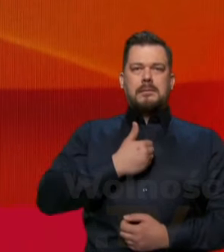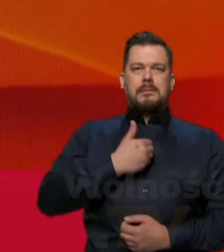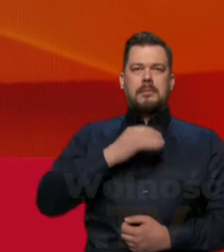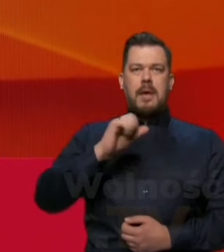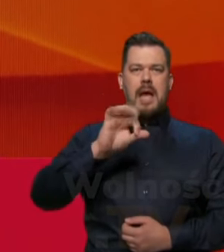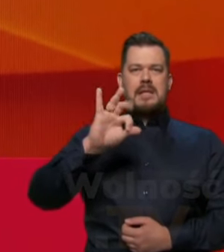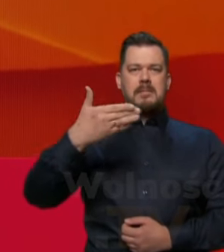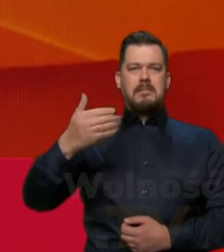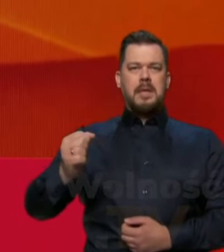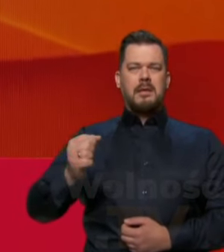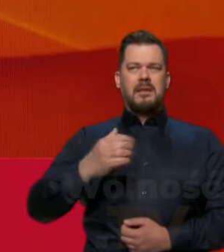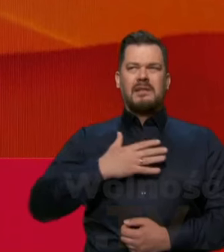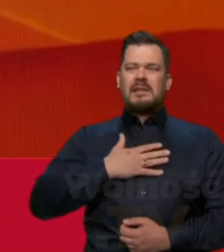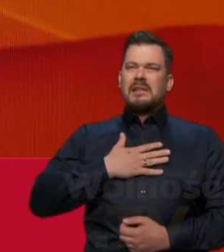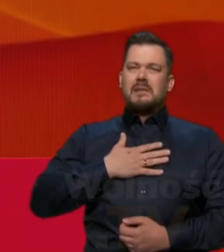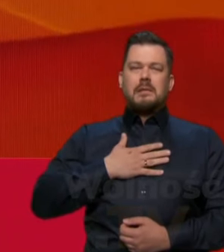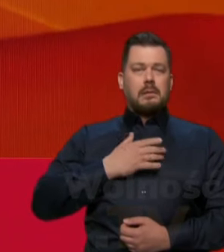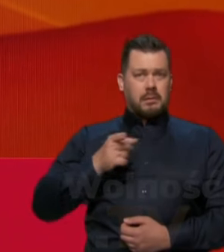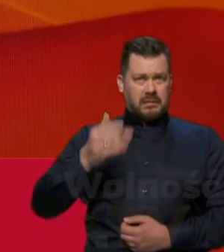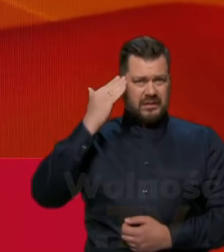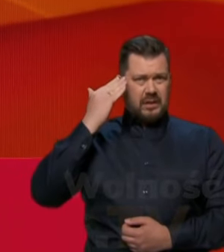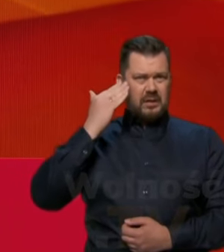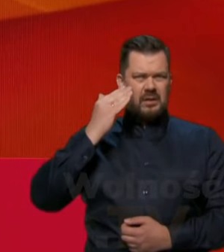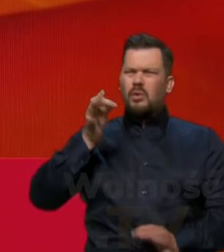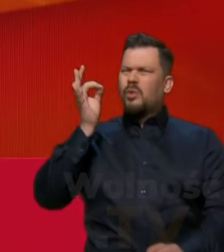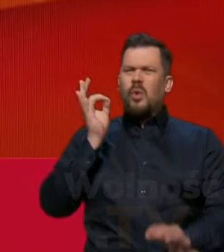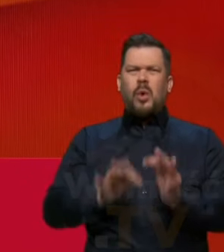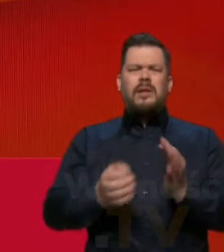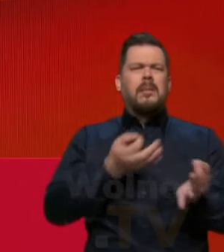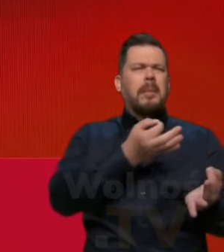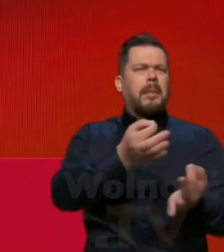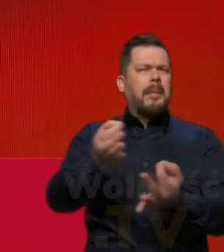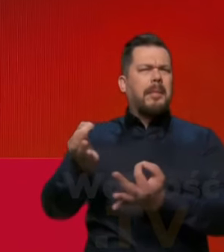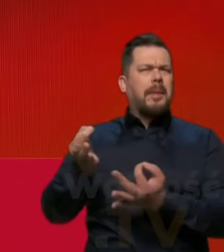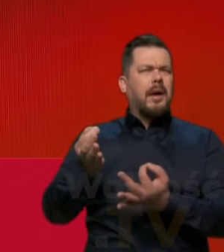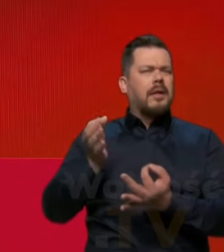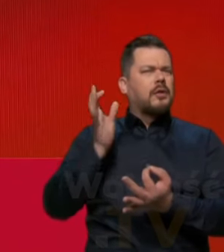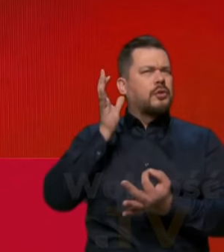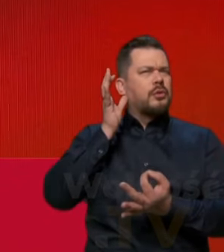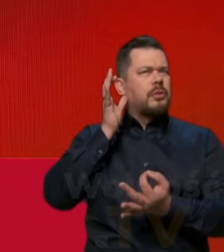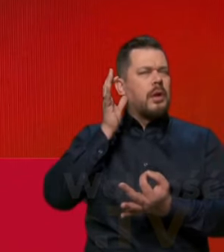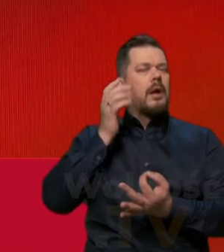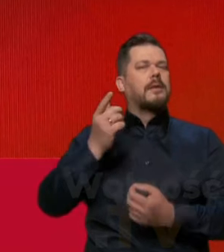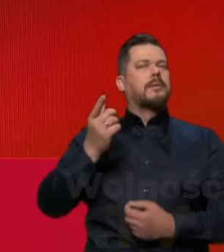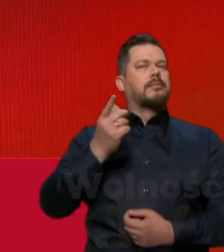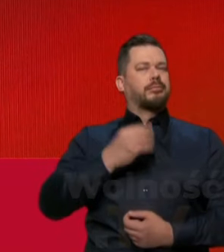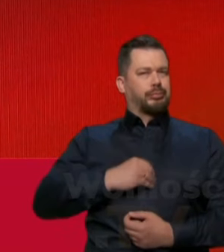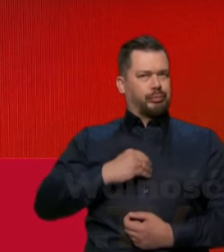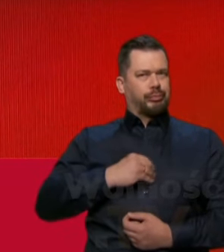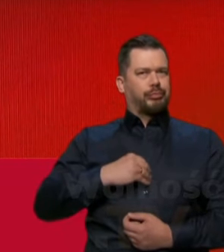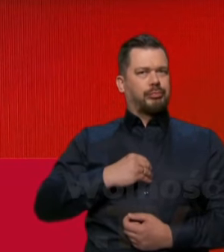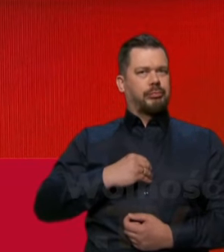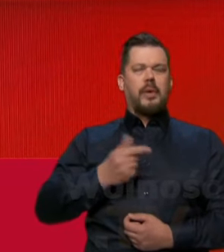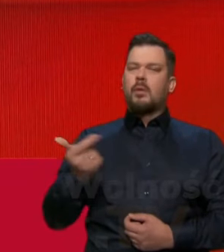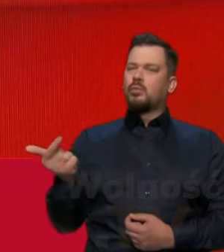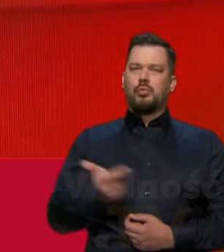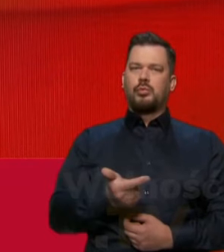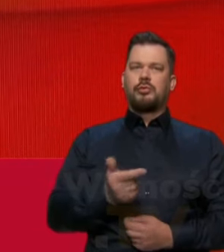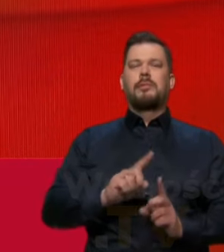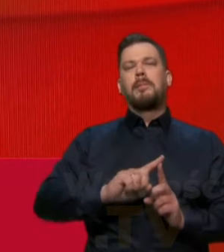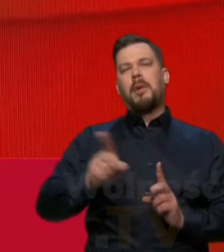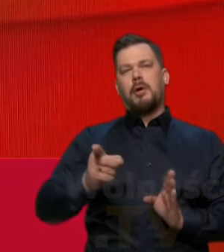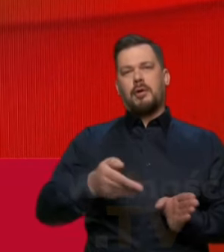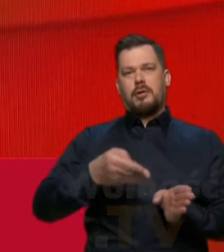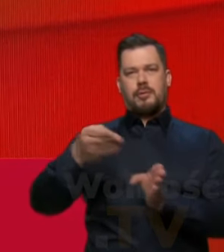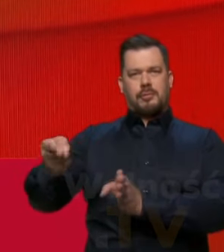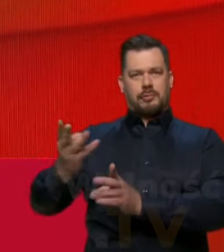Natomiast zorganizowaliśmy bardzo dokładne konsultacje, wsłuchaliśmy się w głos warszawiaków i dlatego te przepisy dla warszawiaków wejdą dopiero po